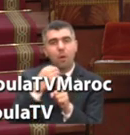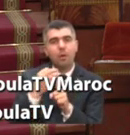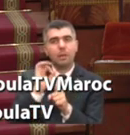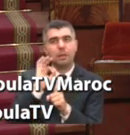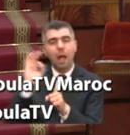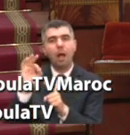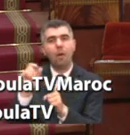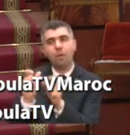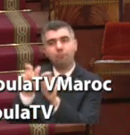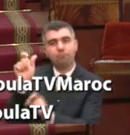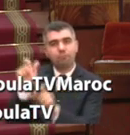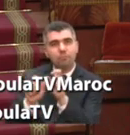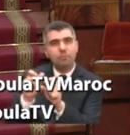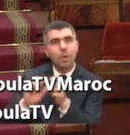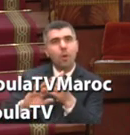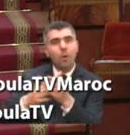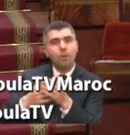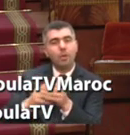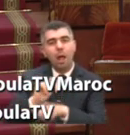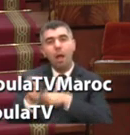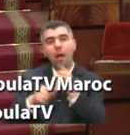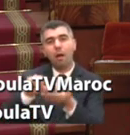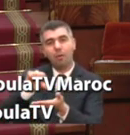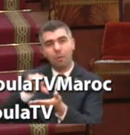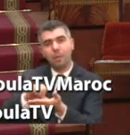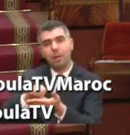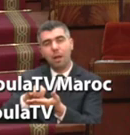بأوضاع هذه الفئة خاصة في العالم القروي